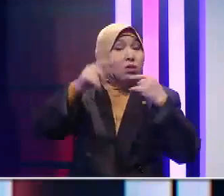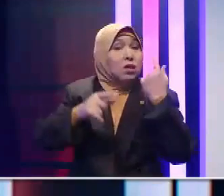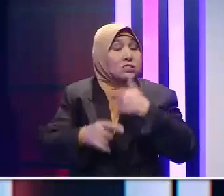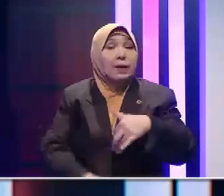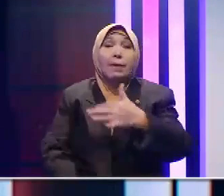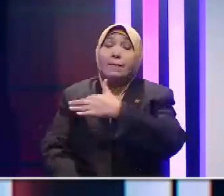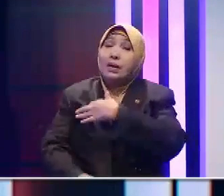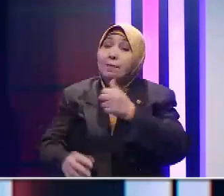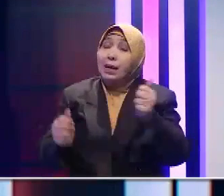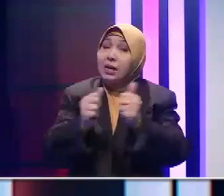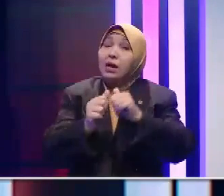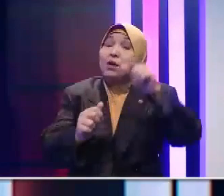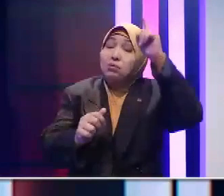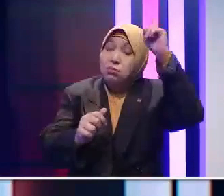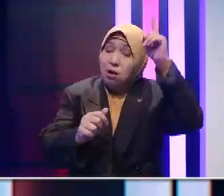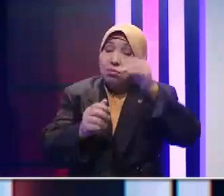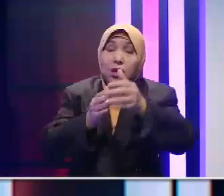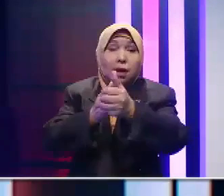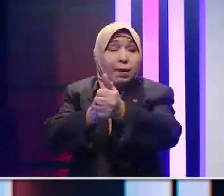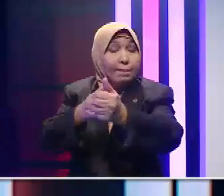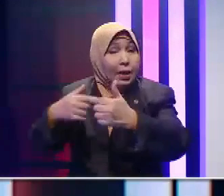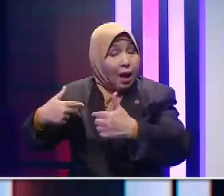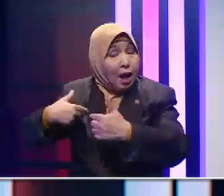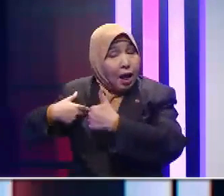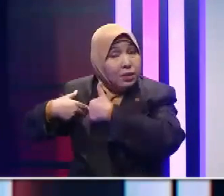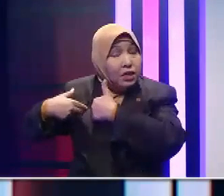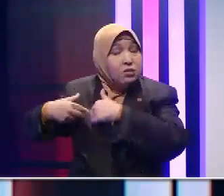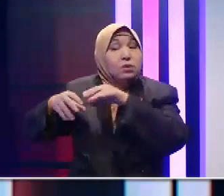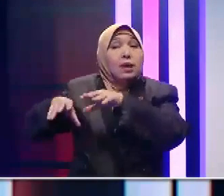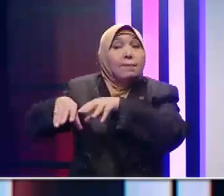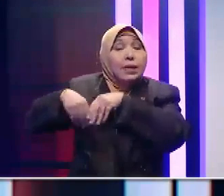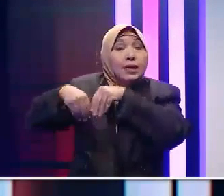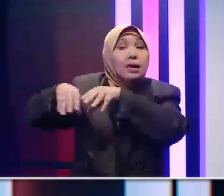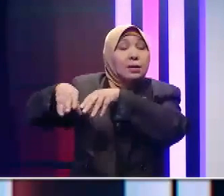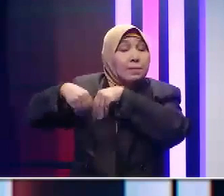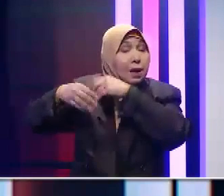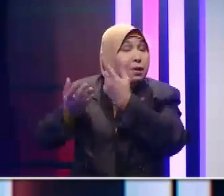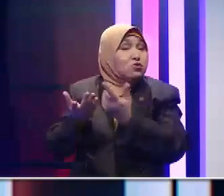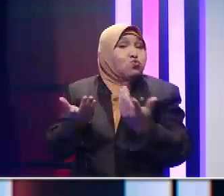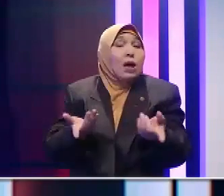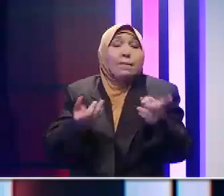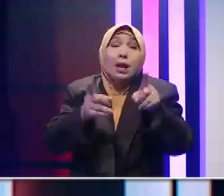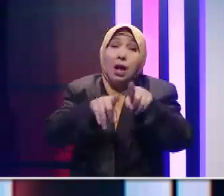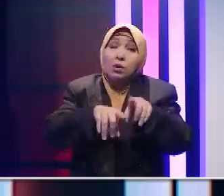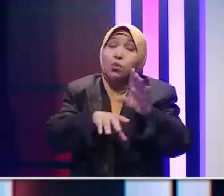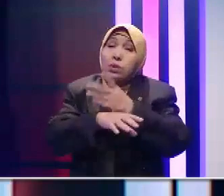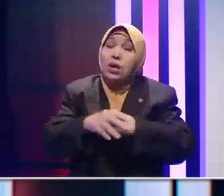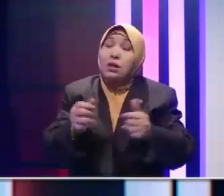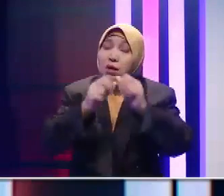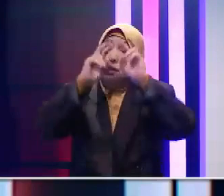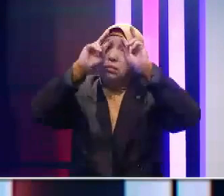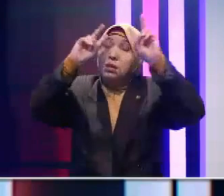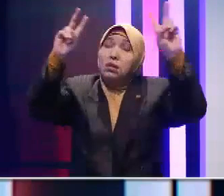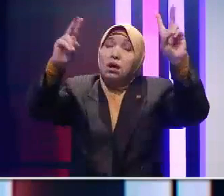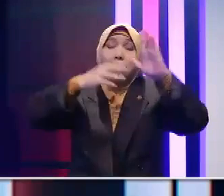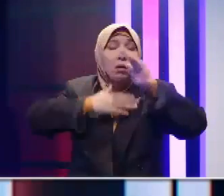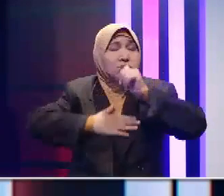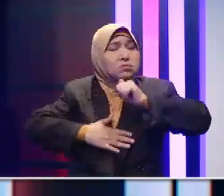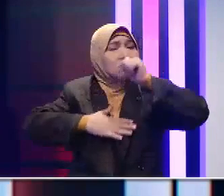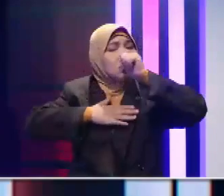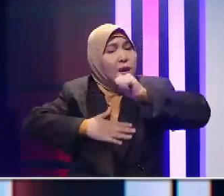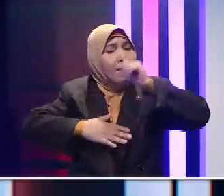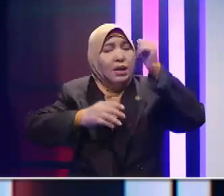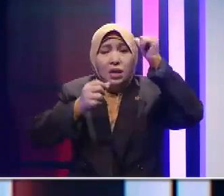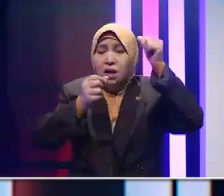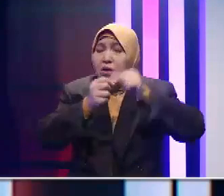kepada Allah, Allah akan memimpin hatinya untuk menerima apa yang telah berlaku dan dengan tenang dan sabar. Dan ingatlah,